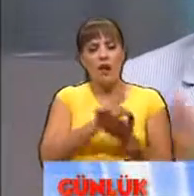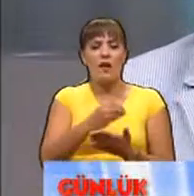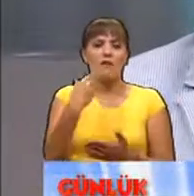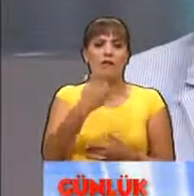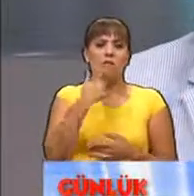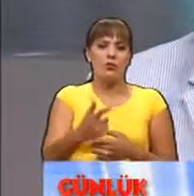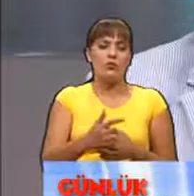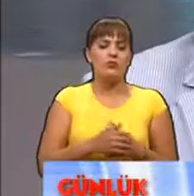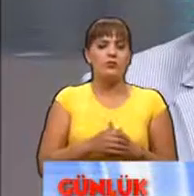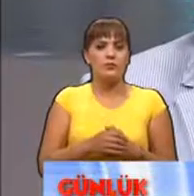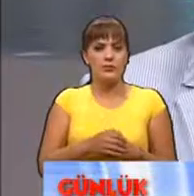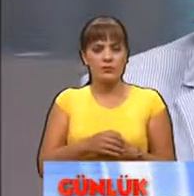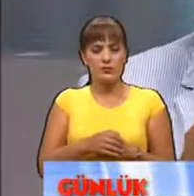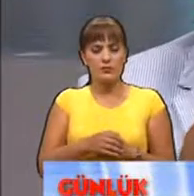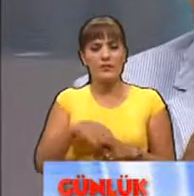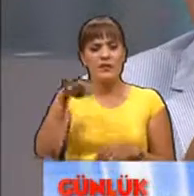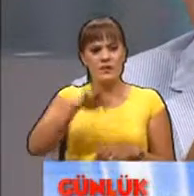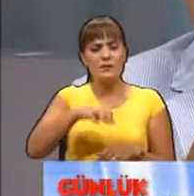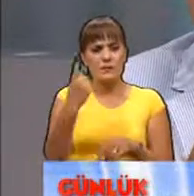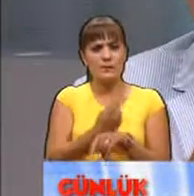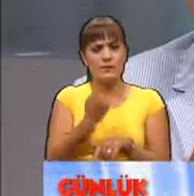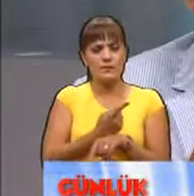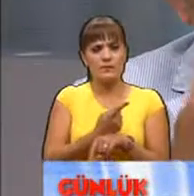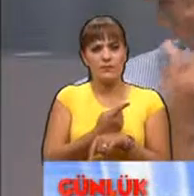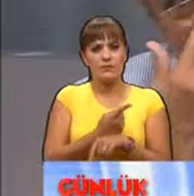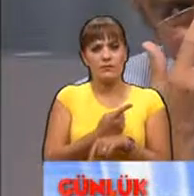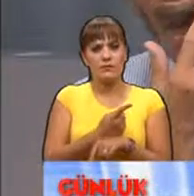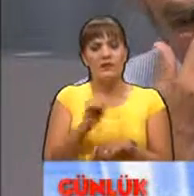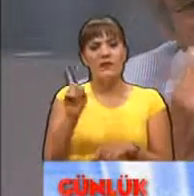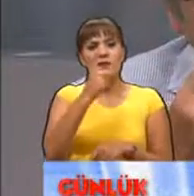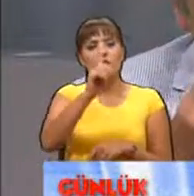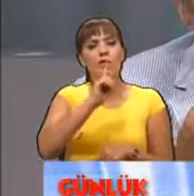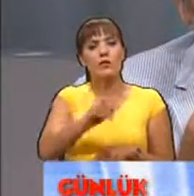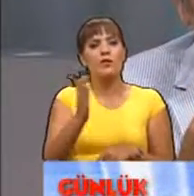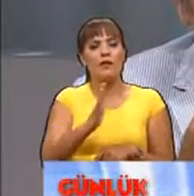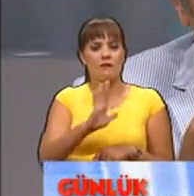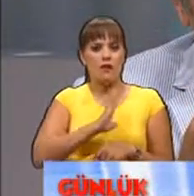kararınızı verin diyoruz. Hı hı. Şimdi bir ilginç hüküm daha var.